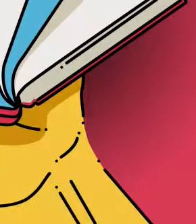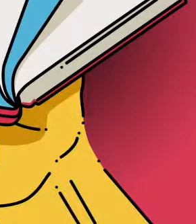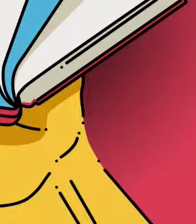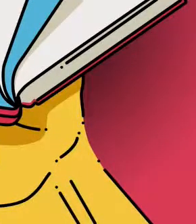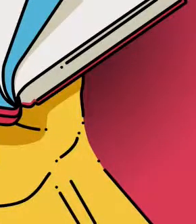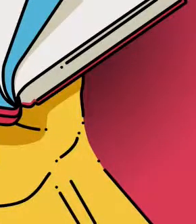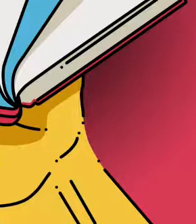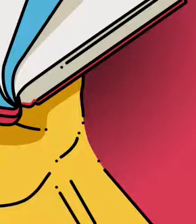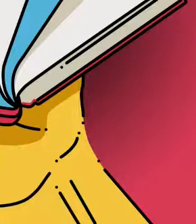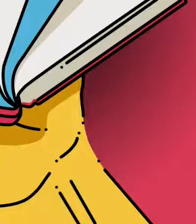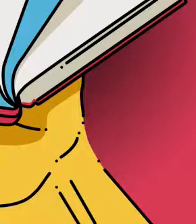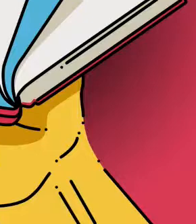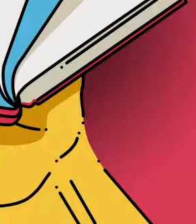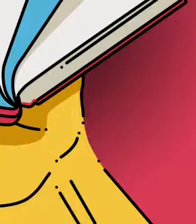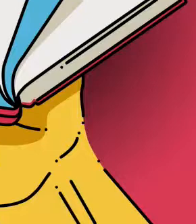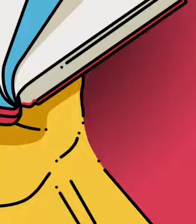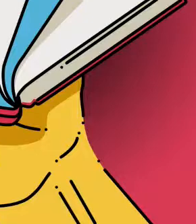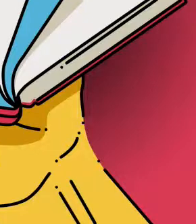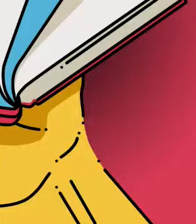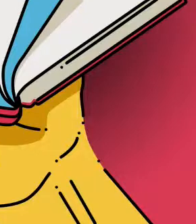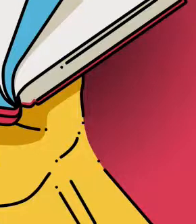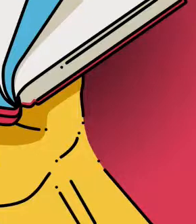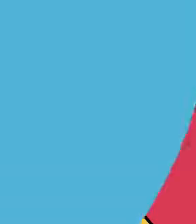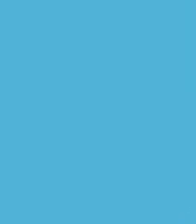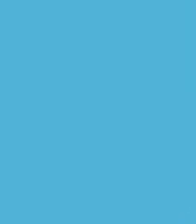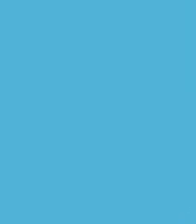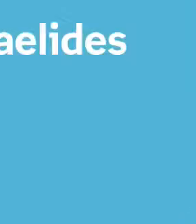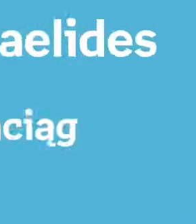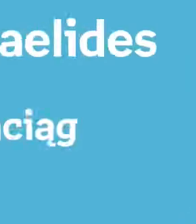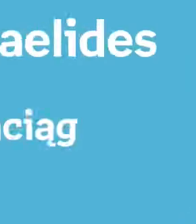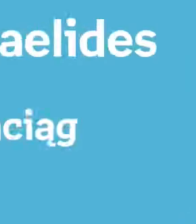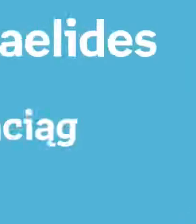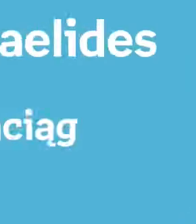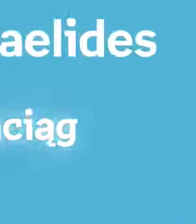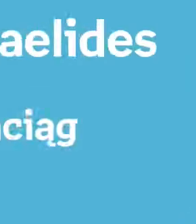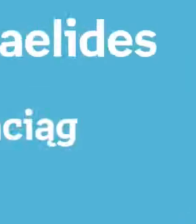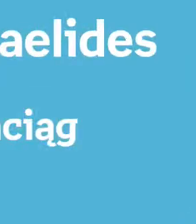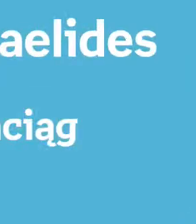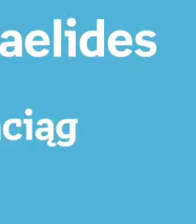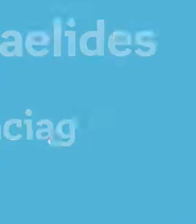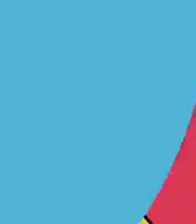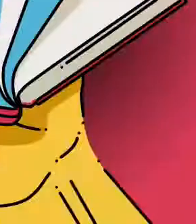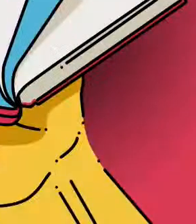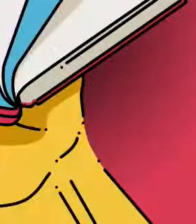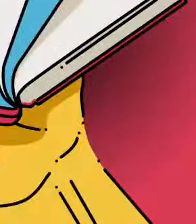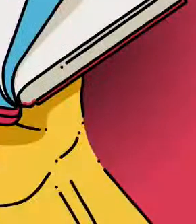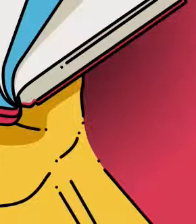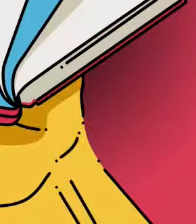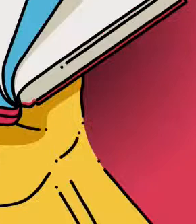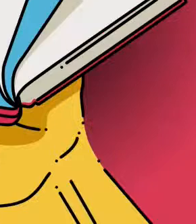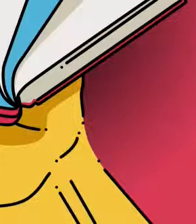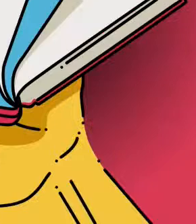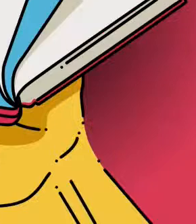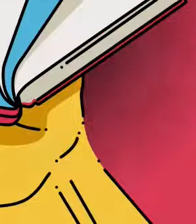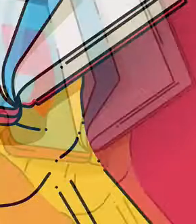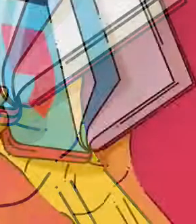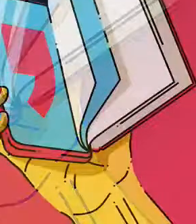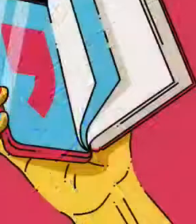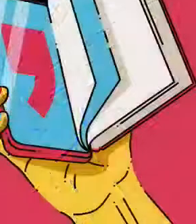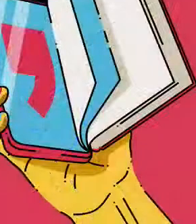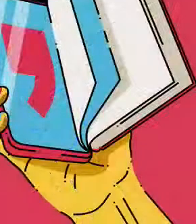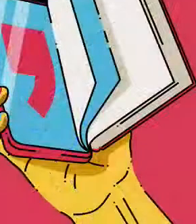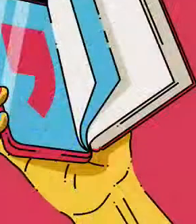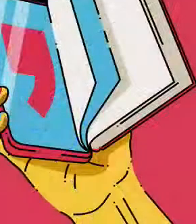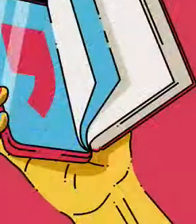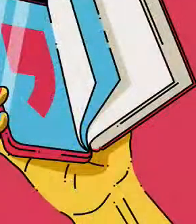do 50% i darmową dostawą z Empik Premium oraz weź udział w kilkudziesięciu wyjątkowych spotkaniach online. Sprawdź na empik.com.